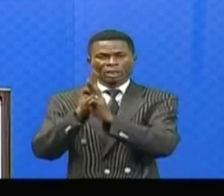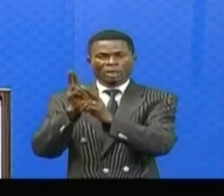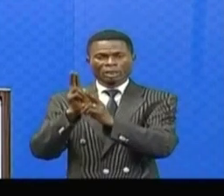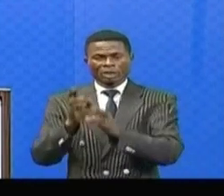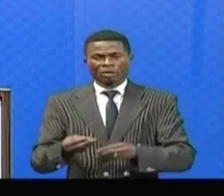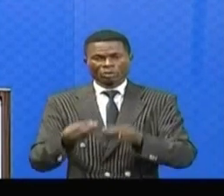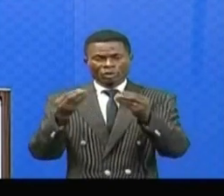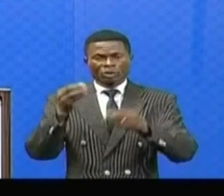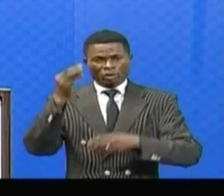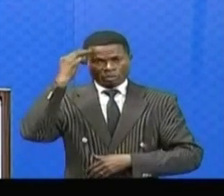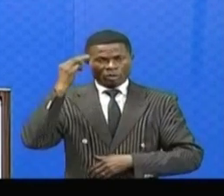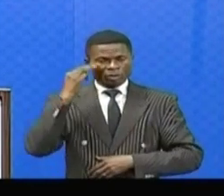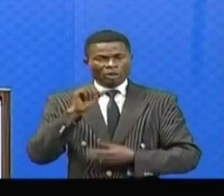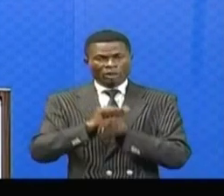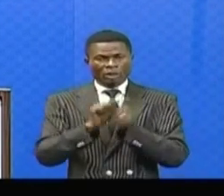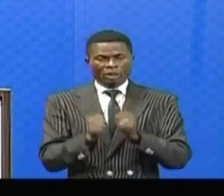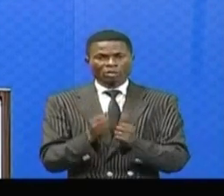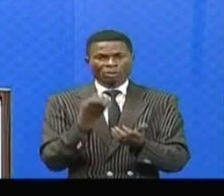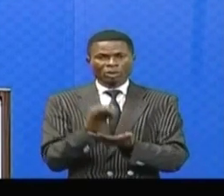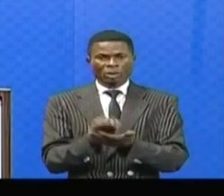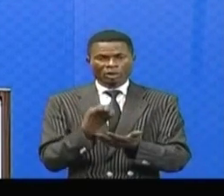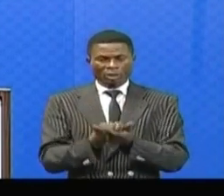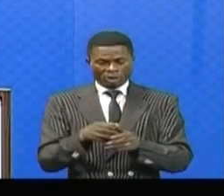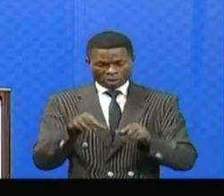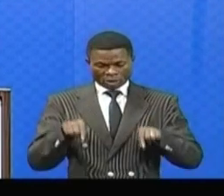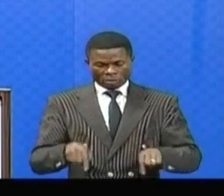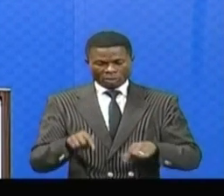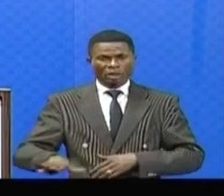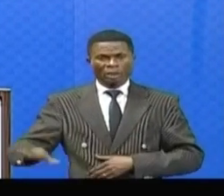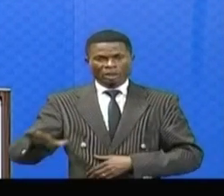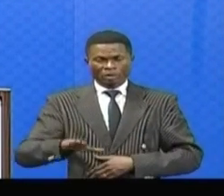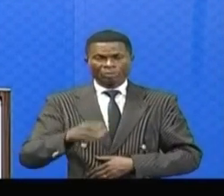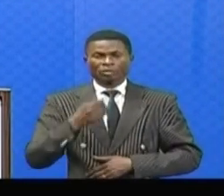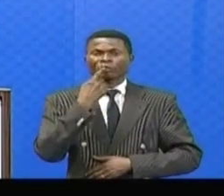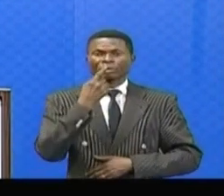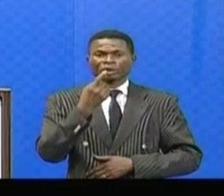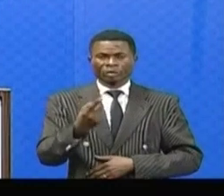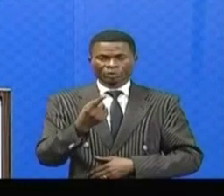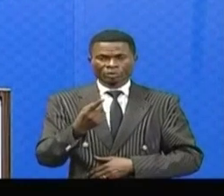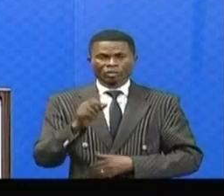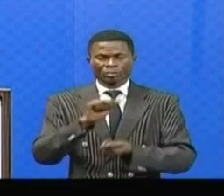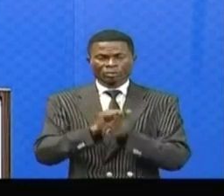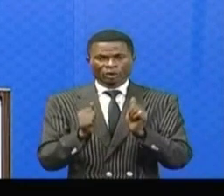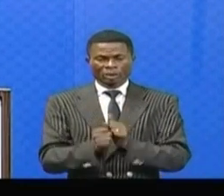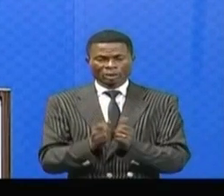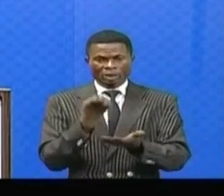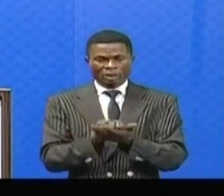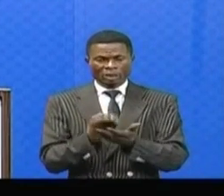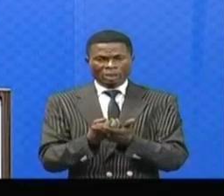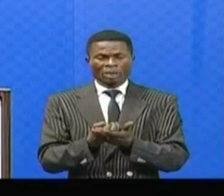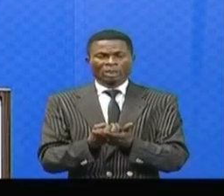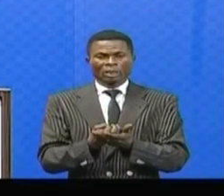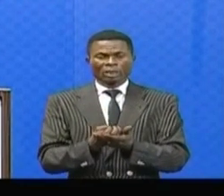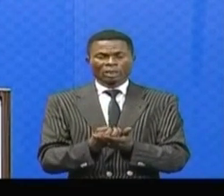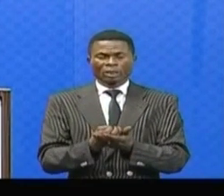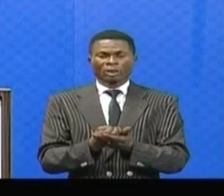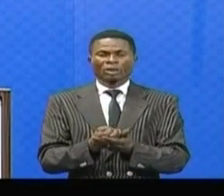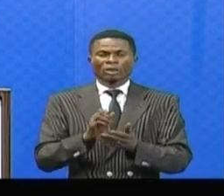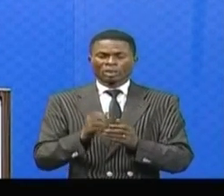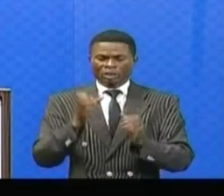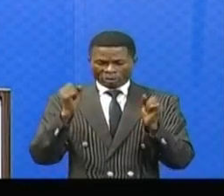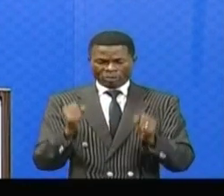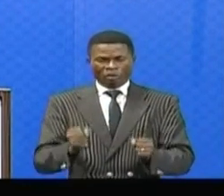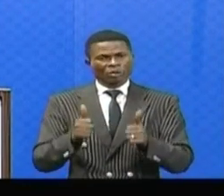Conseil la conjoncture économique du pays. Elle a indiqué que le cadre macroéconomique reste globalement